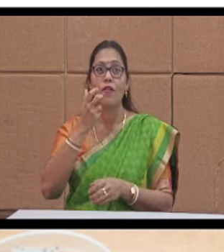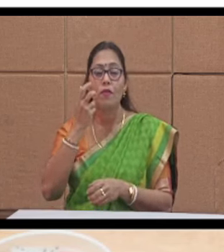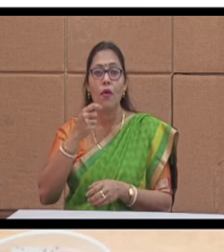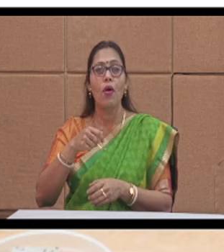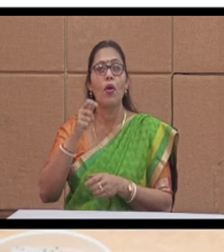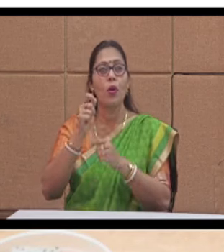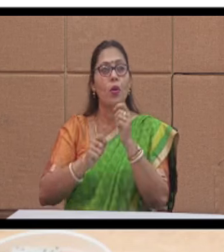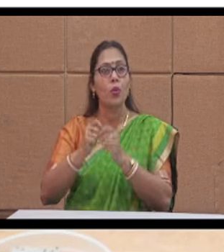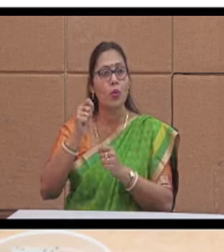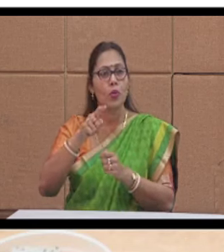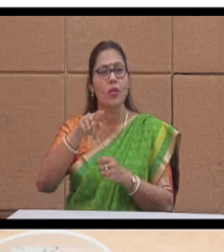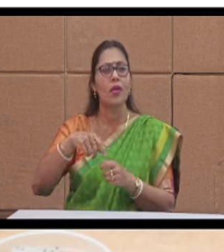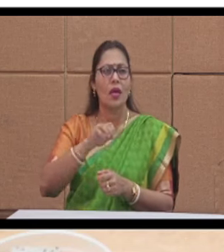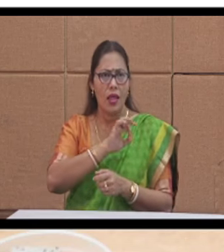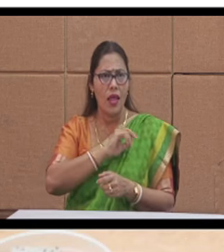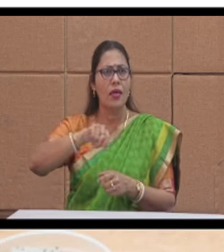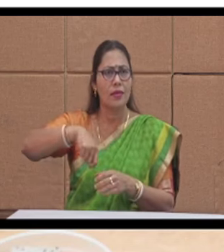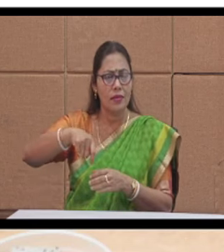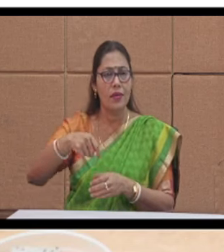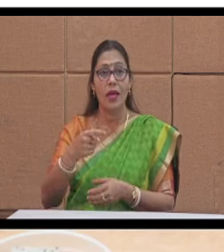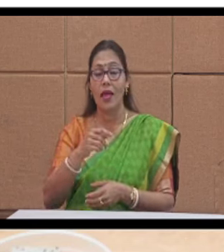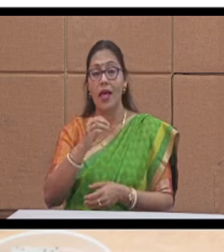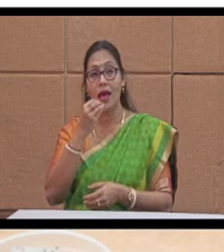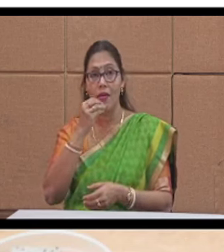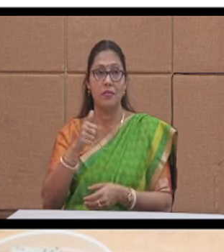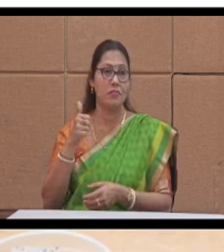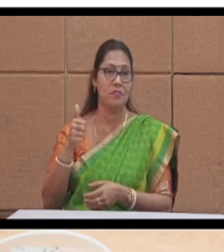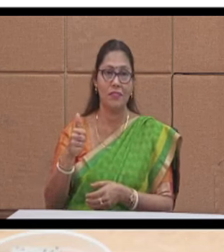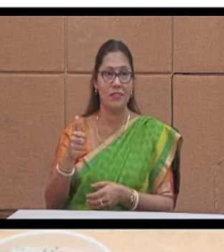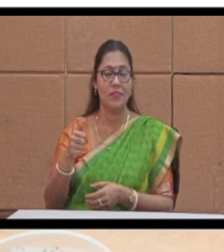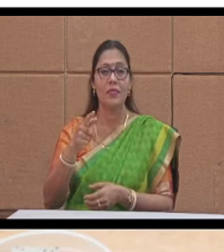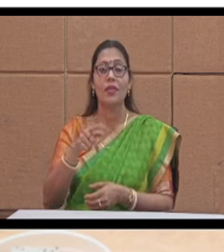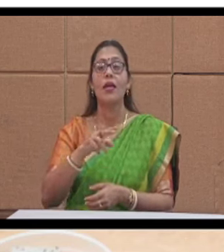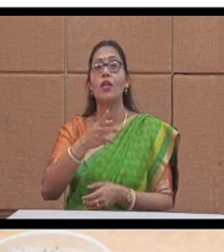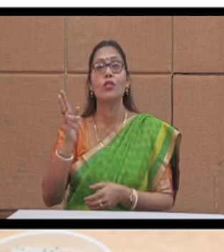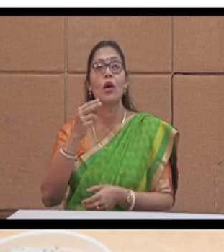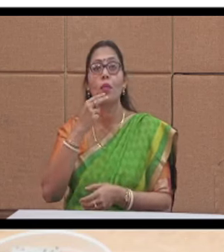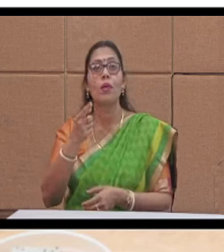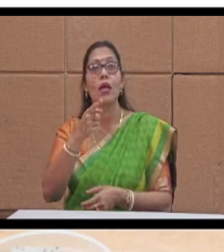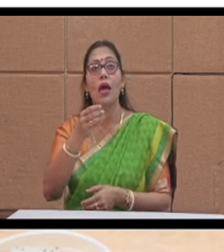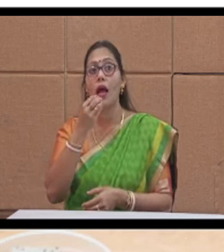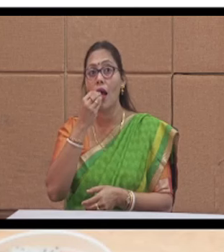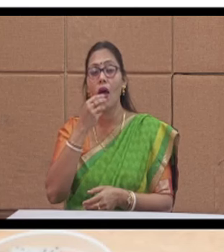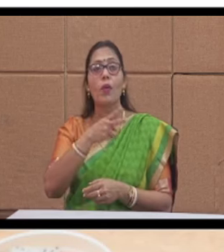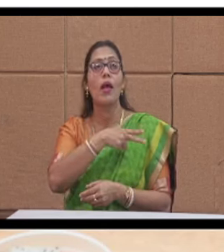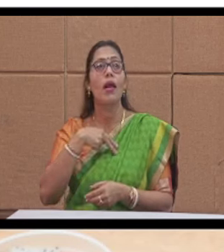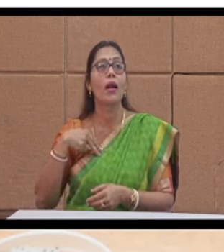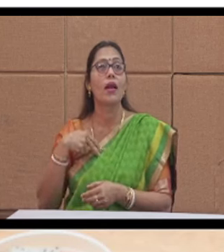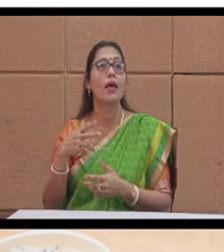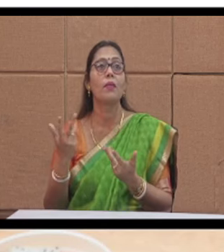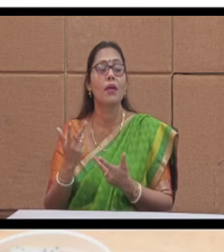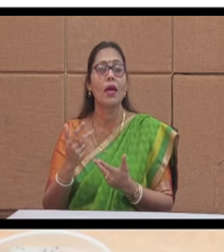একটা খাওয়া বানাতে চাও খেতে খুব পছন্দ করো লোকে বলে এই খাবারটার নাম